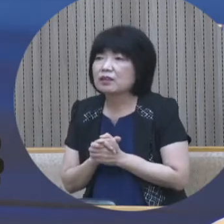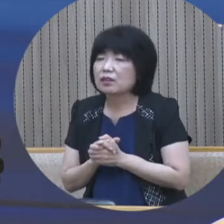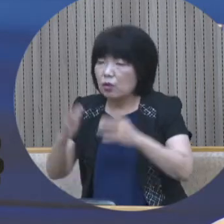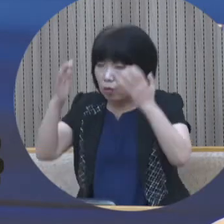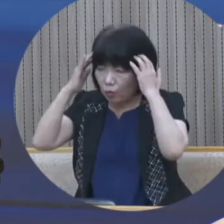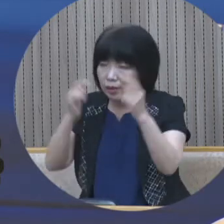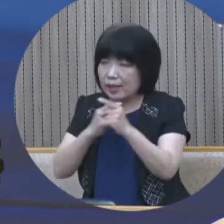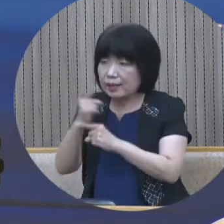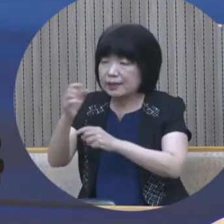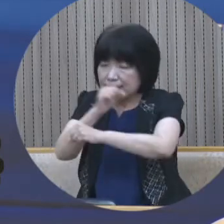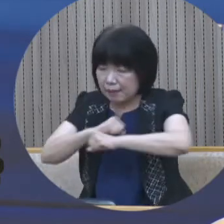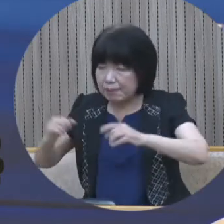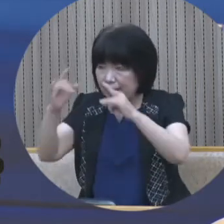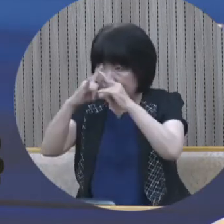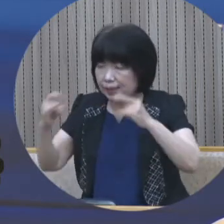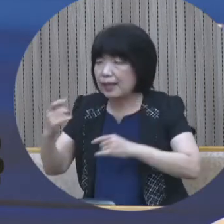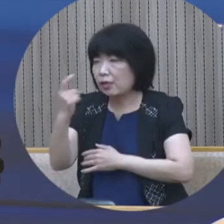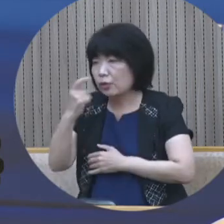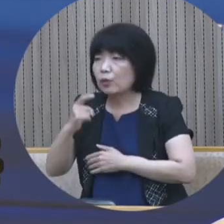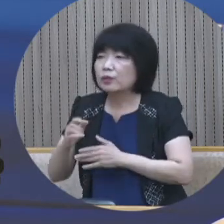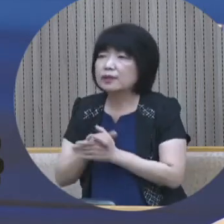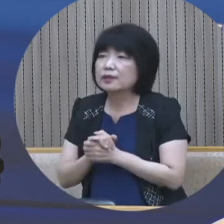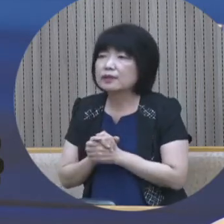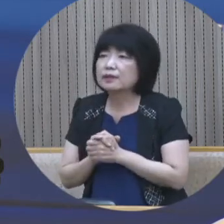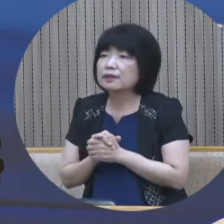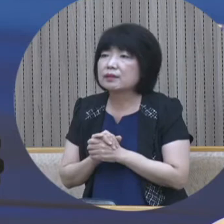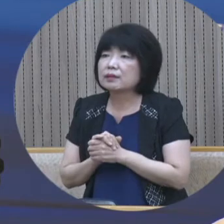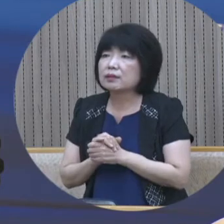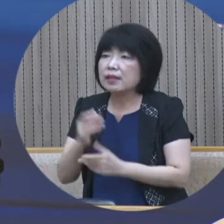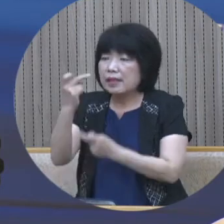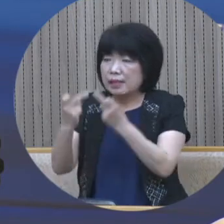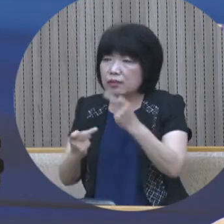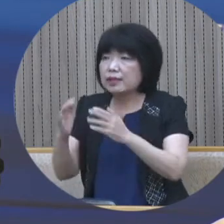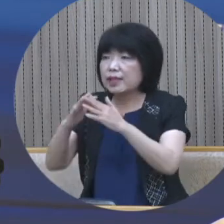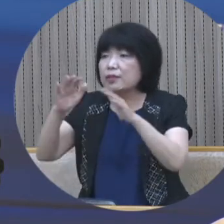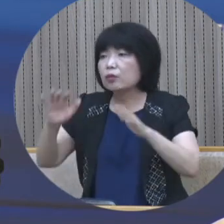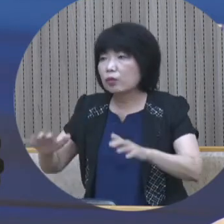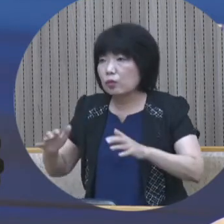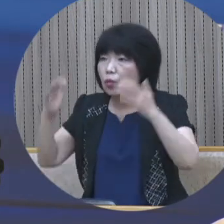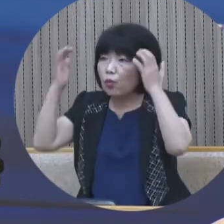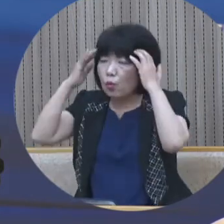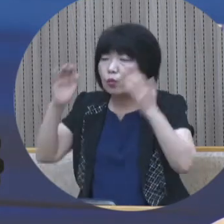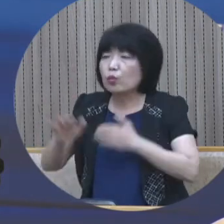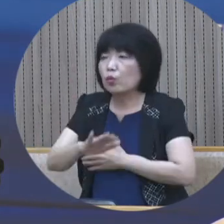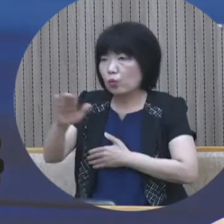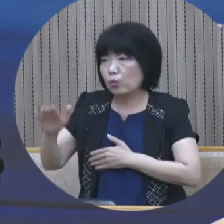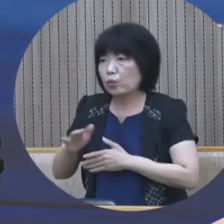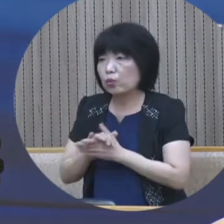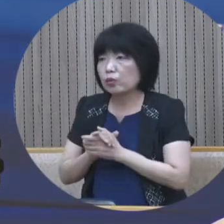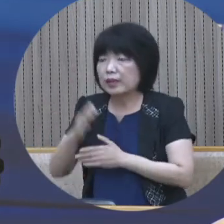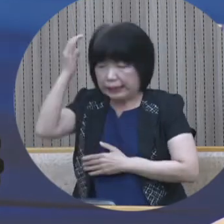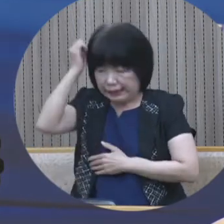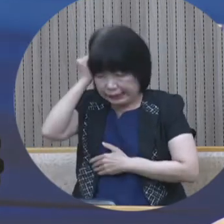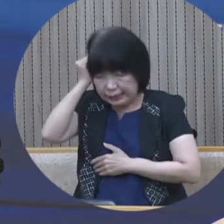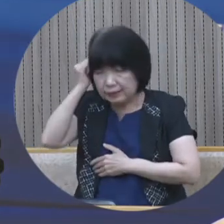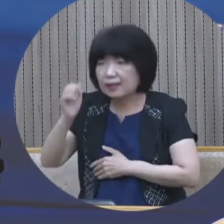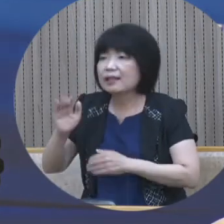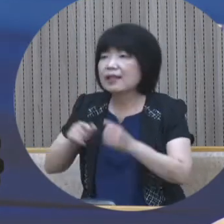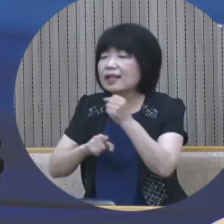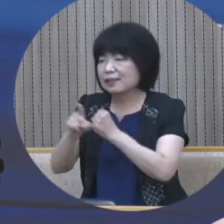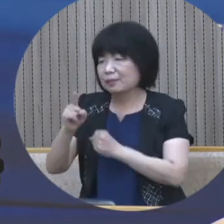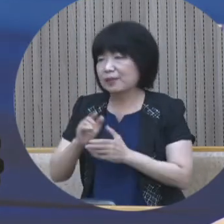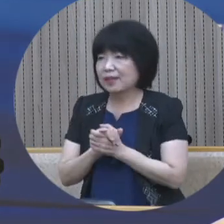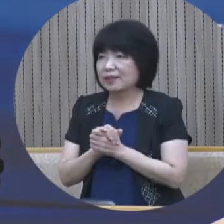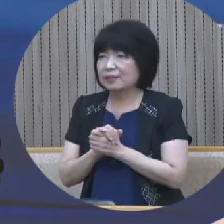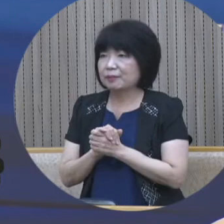고난을 이긴 사마리아 성의 교훈은 형제와 이웃의 고통을 우리가 기억해야 한다는 겁니다.